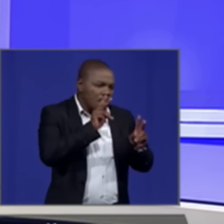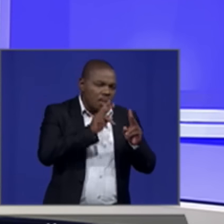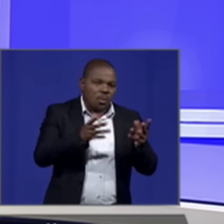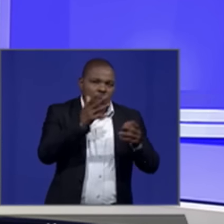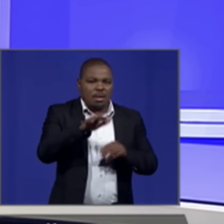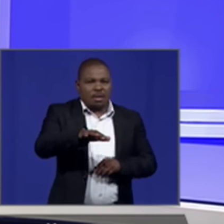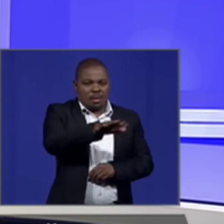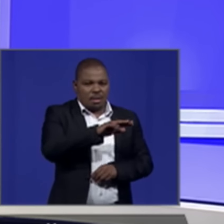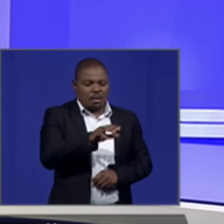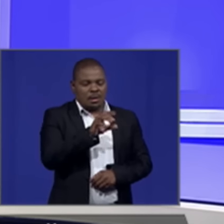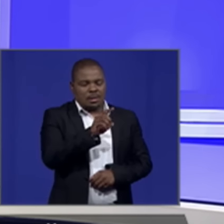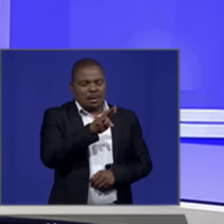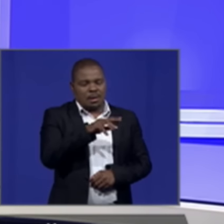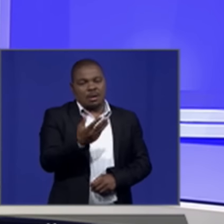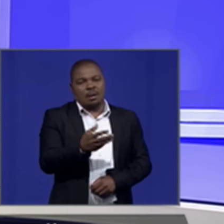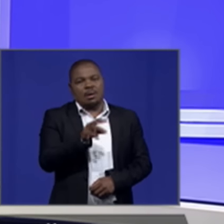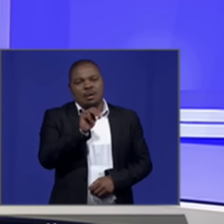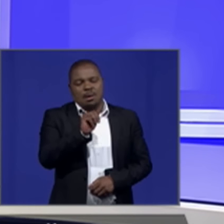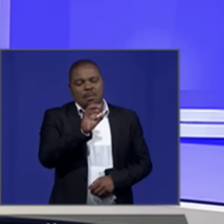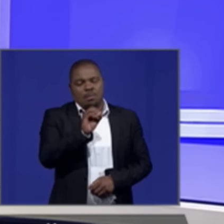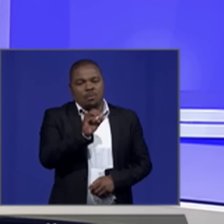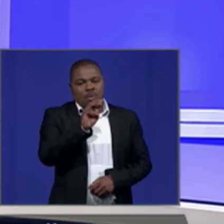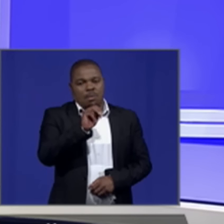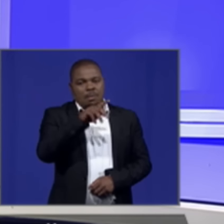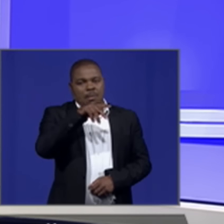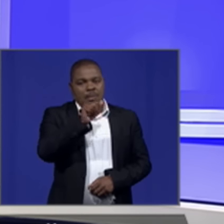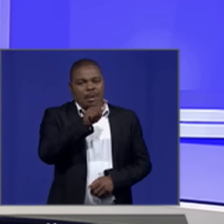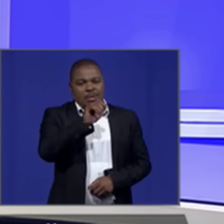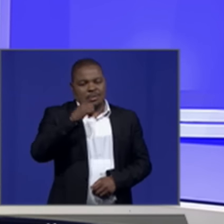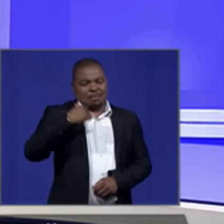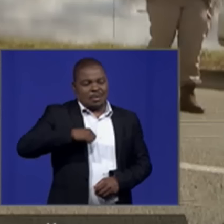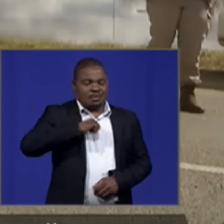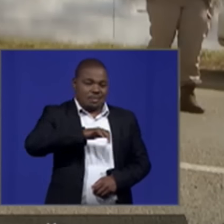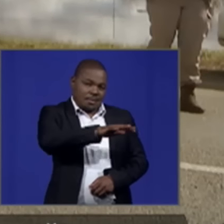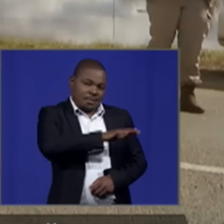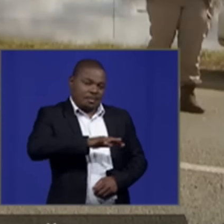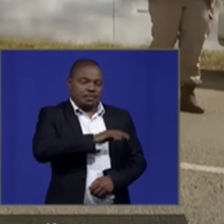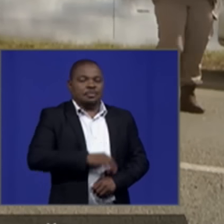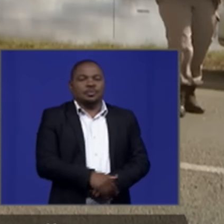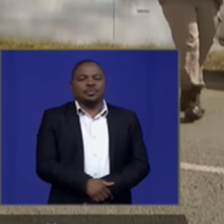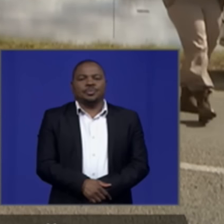mmasepaleng wa kgaolo ya Dr. Segomotsi Ruth Mompati.